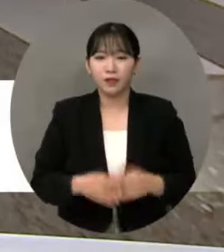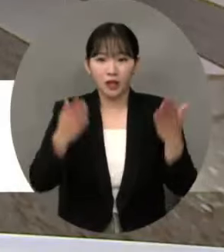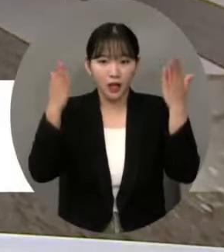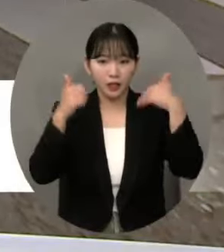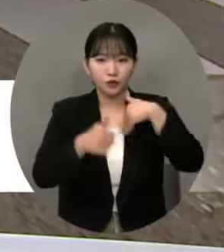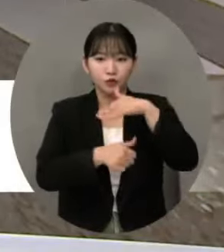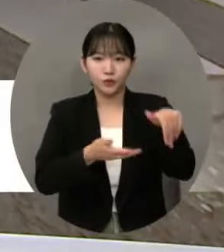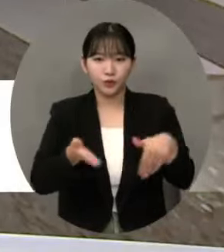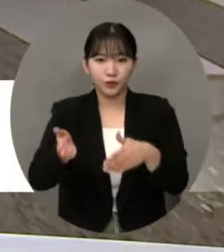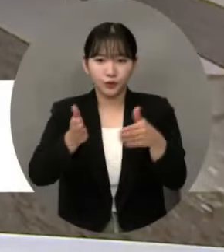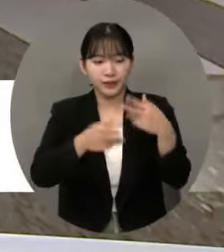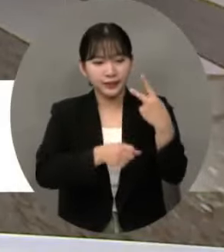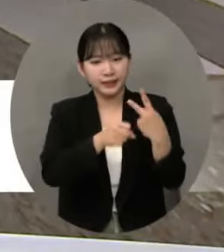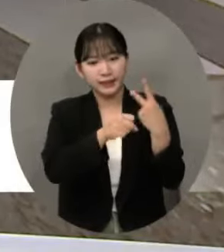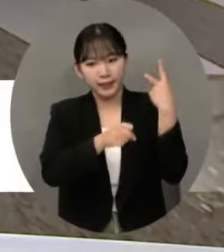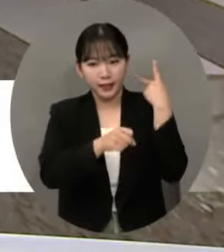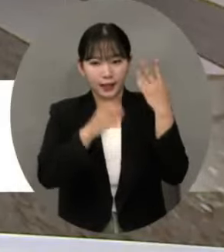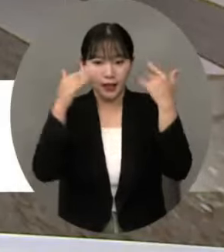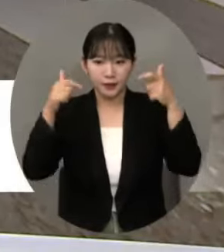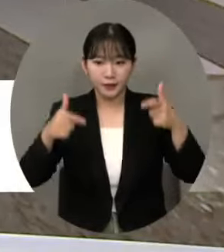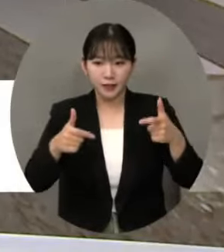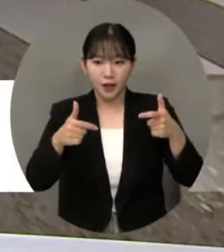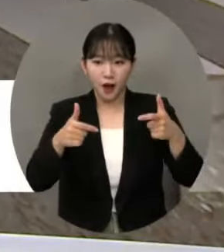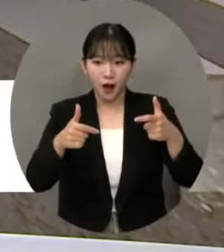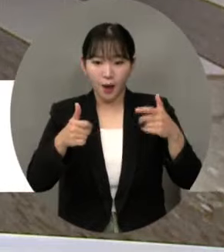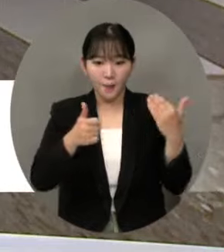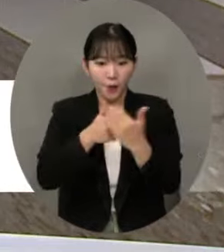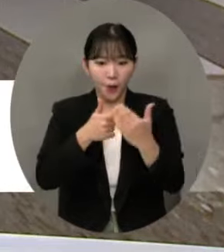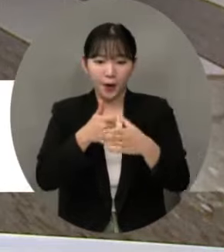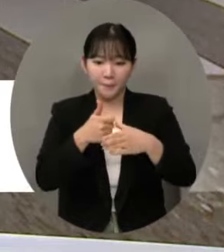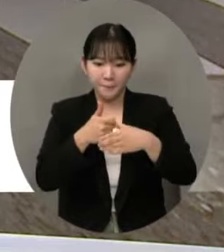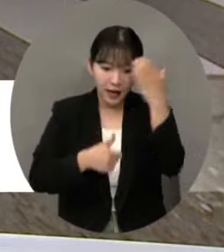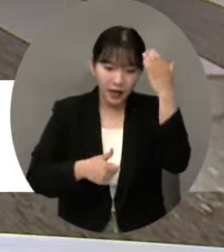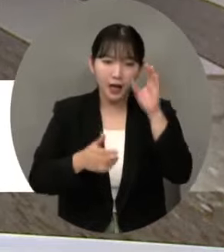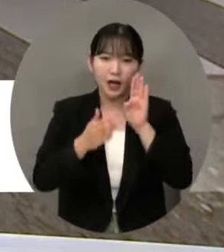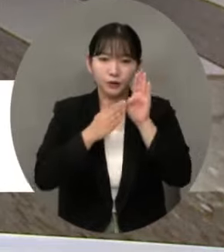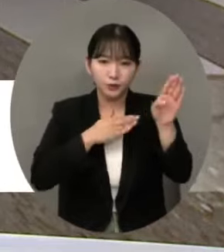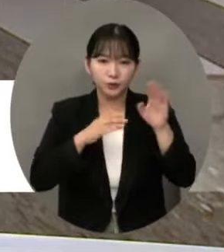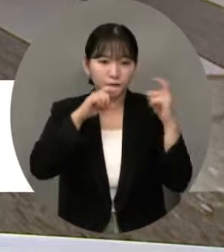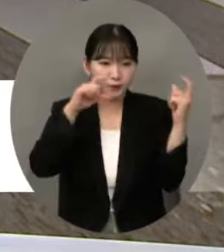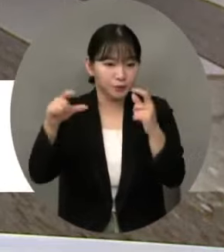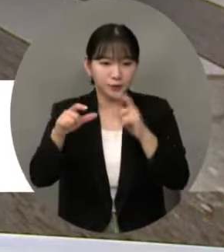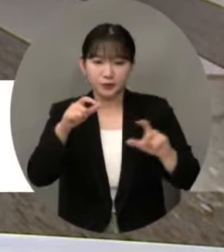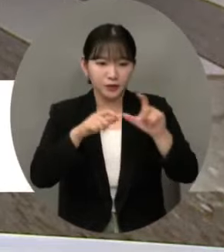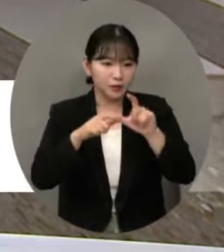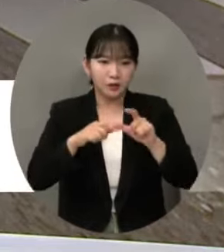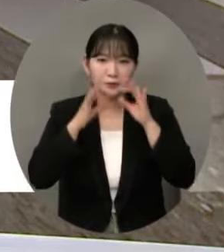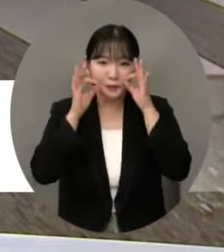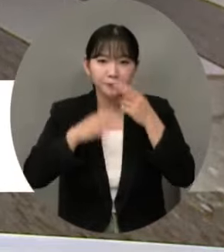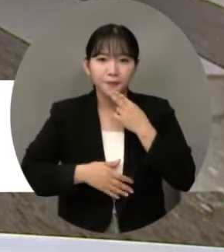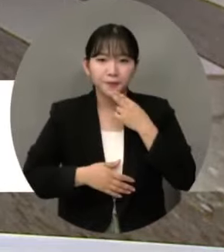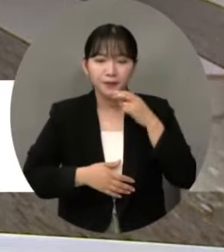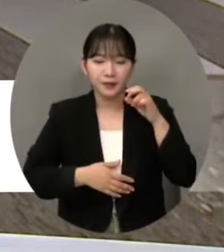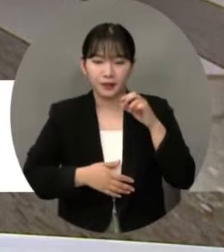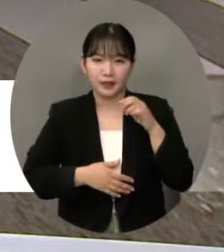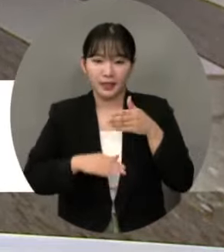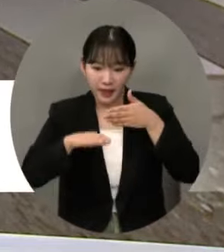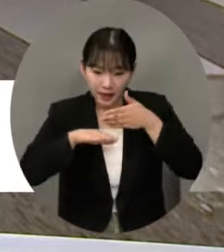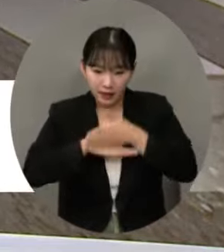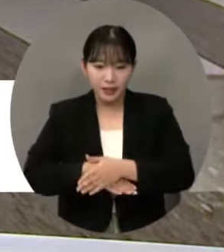학교 주변 도로를 2년 전 스쿨존에서 해제하고도 통보나 추가 조치를 하지 않았다가 뒤늦게 반발에